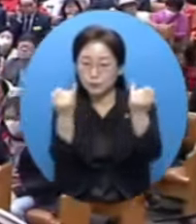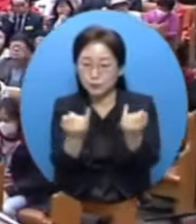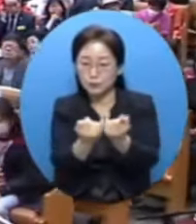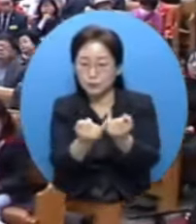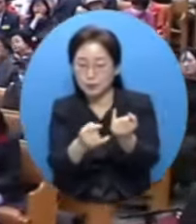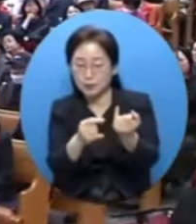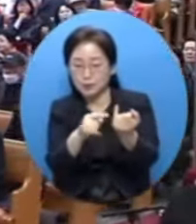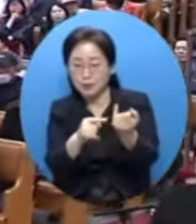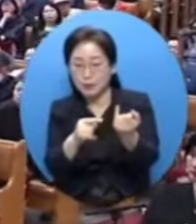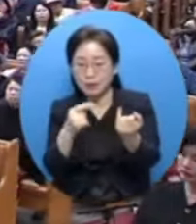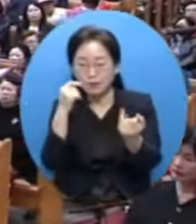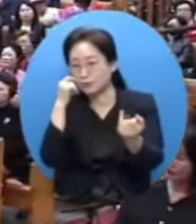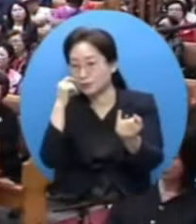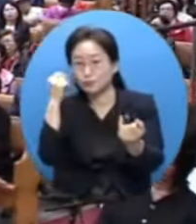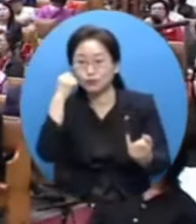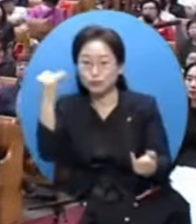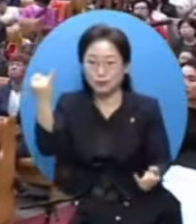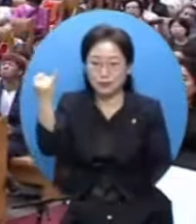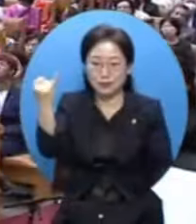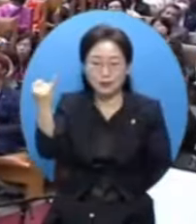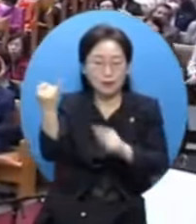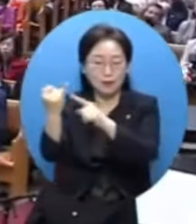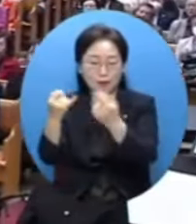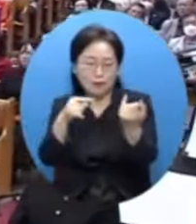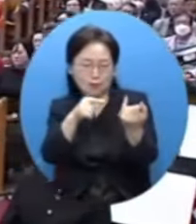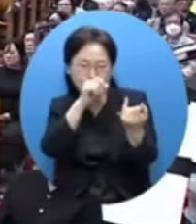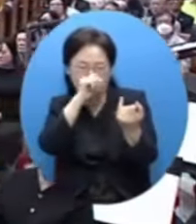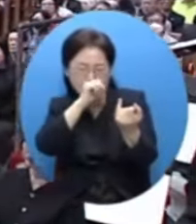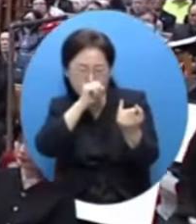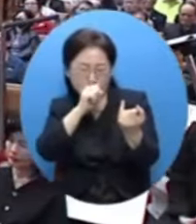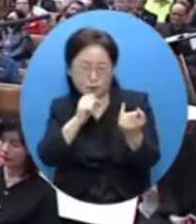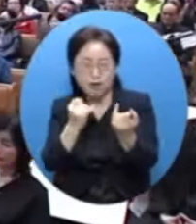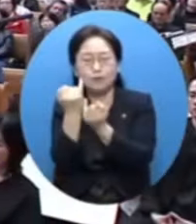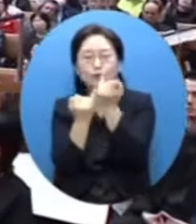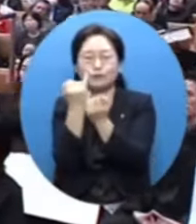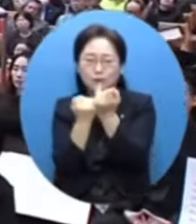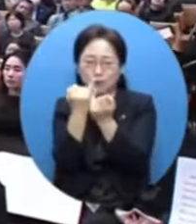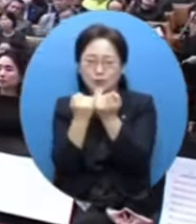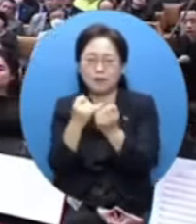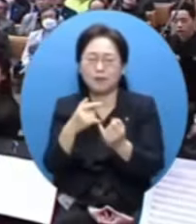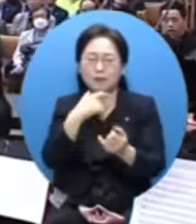좋아해갖고 그 서로가 동성애 관계에 빠지게 됐습니다.